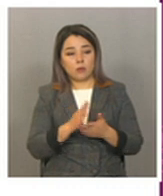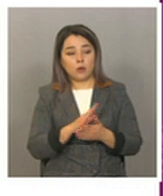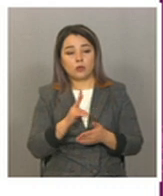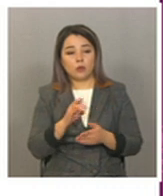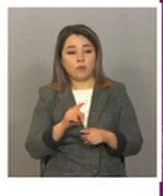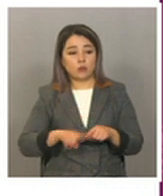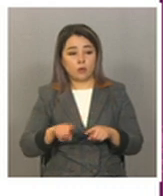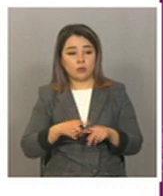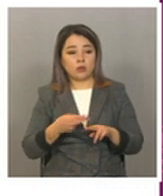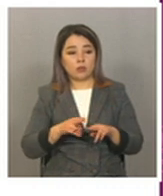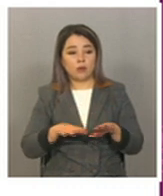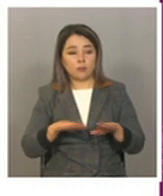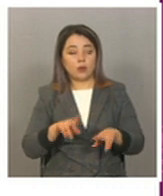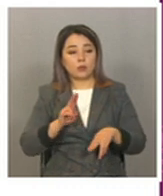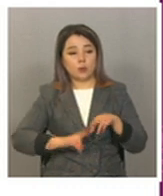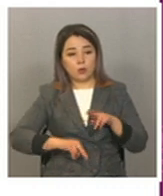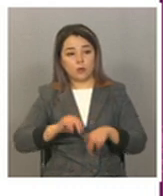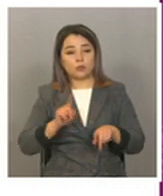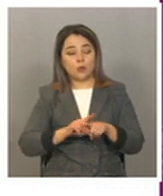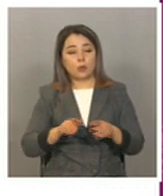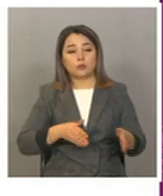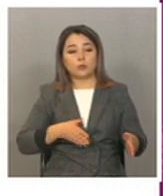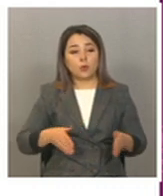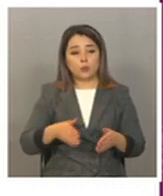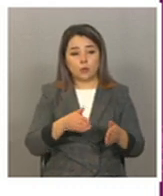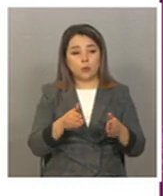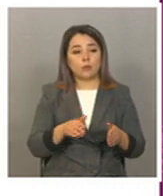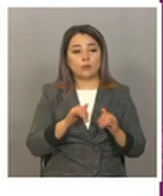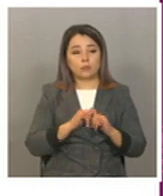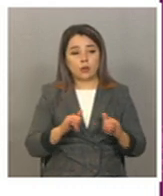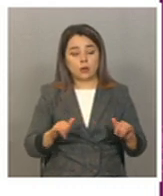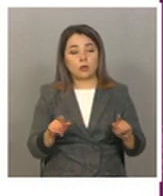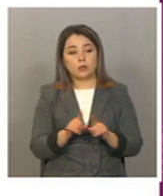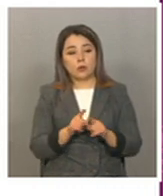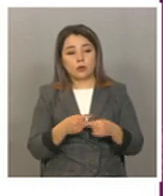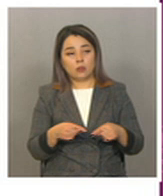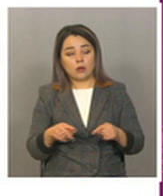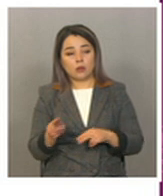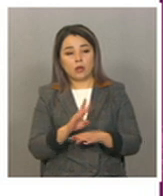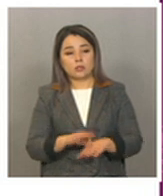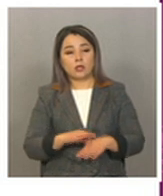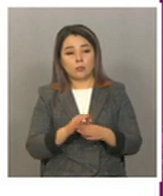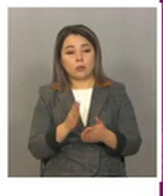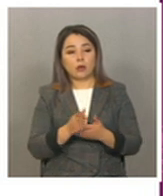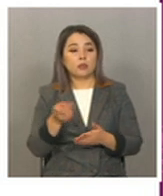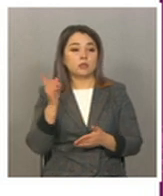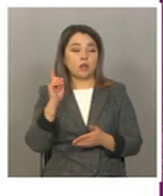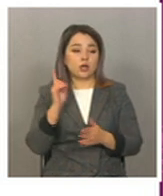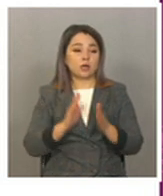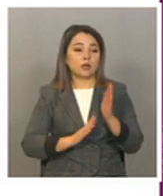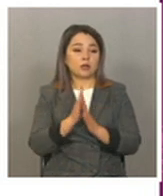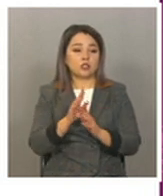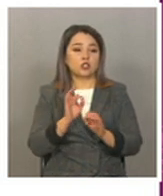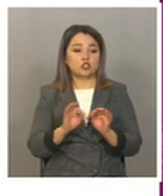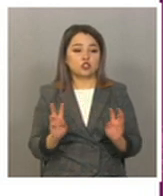и здесь начали строить дорогу к горно-рудной разработке, и древние камыши